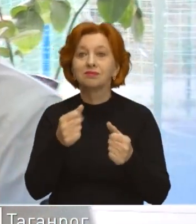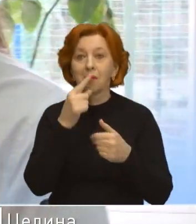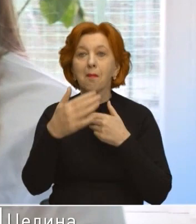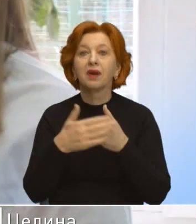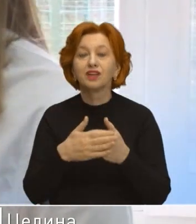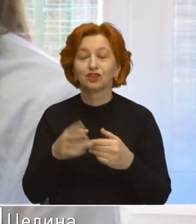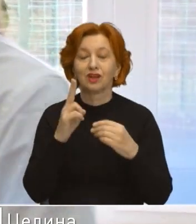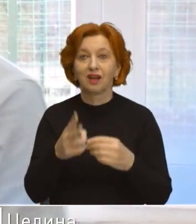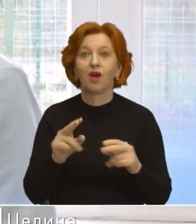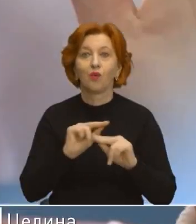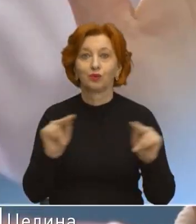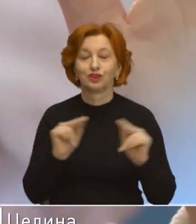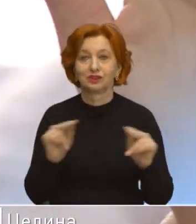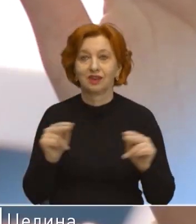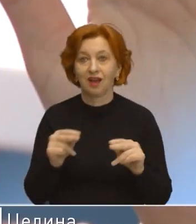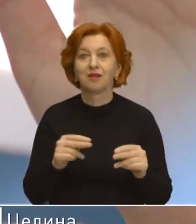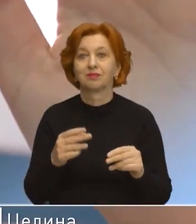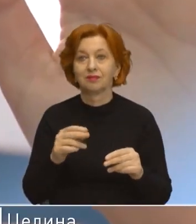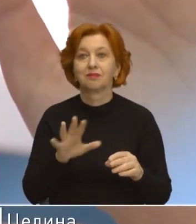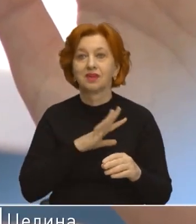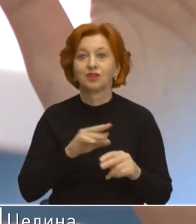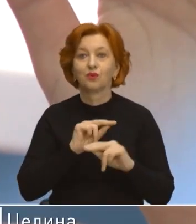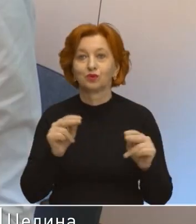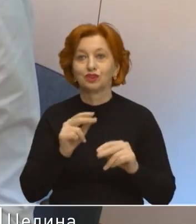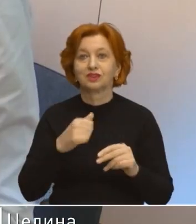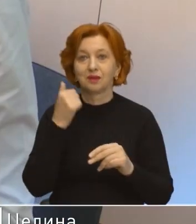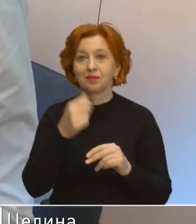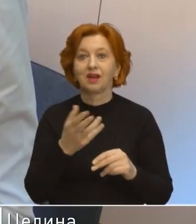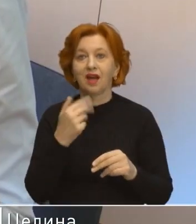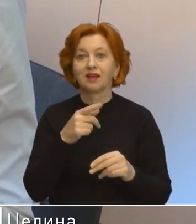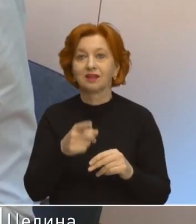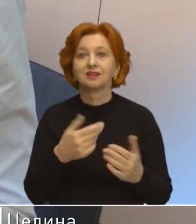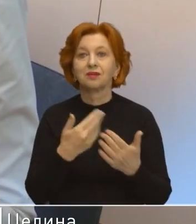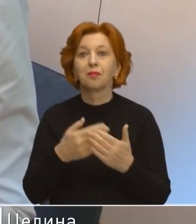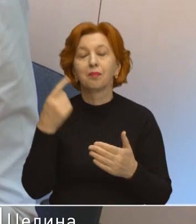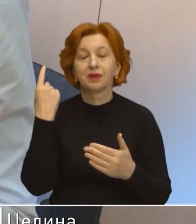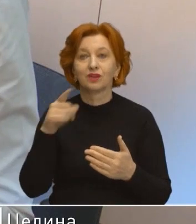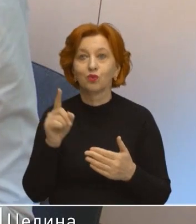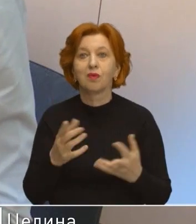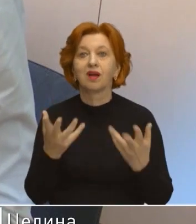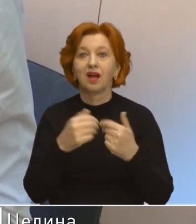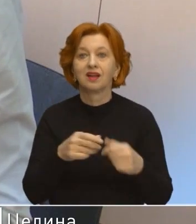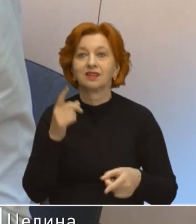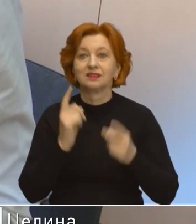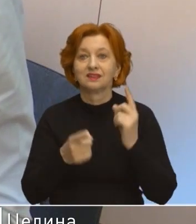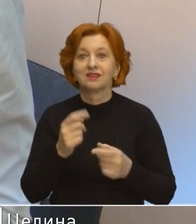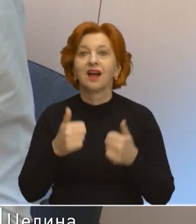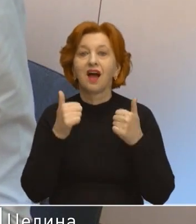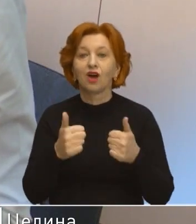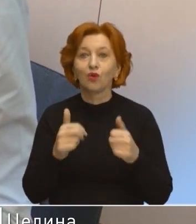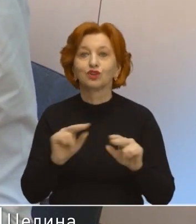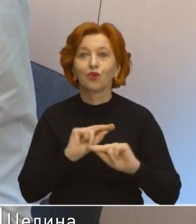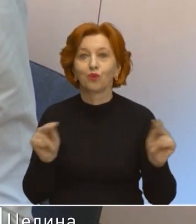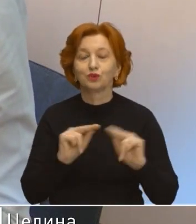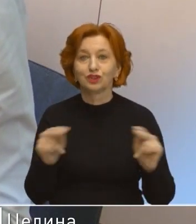еще развенчать стереотипы о профессии педагога. Когда я пришла в школу, я познакомилась с таким количеством действительно хороших учителей,